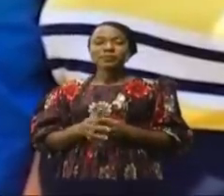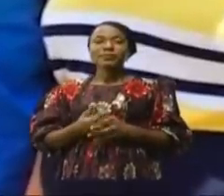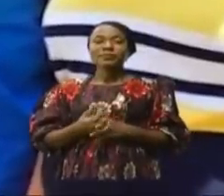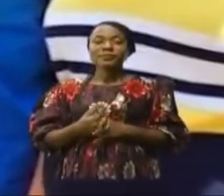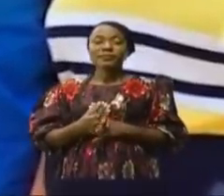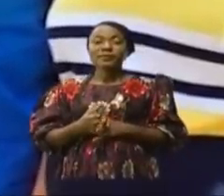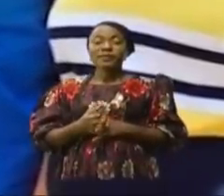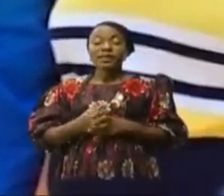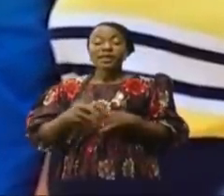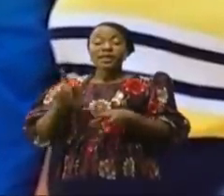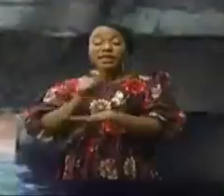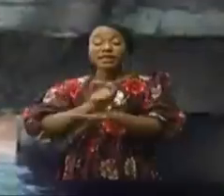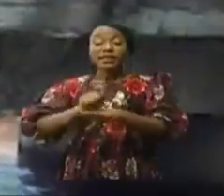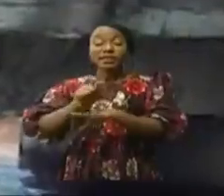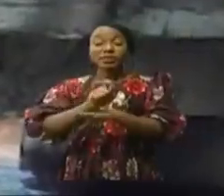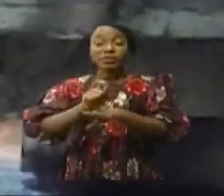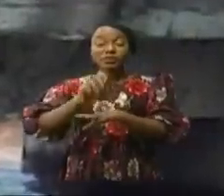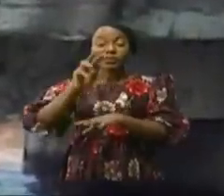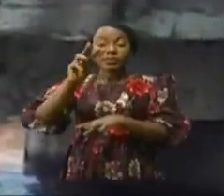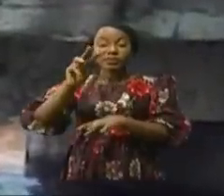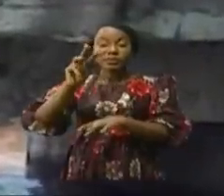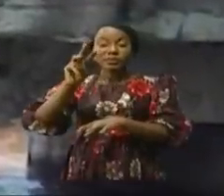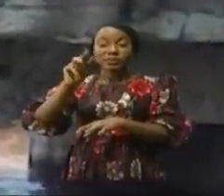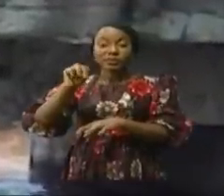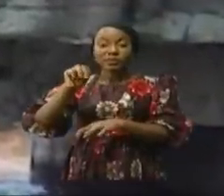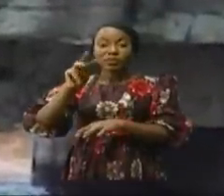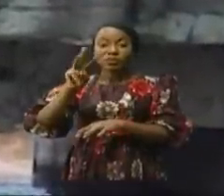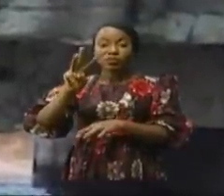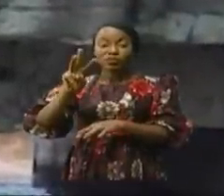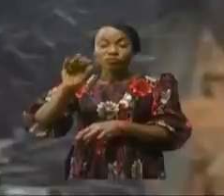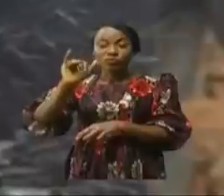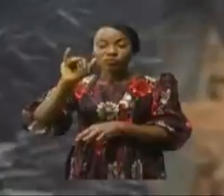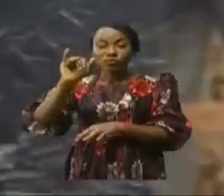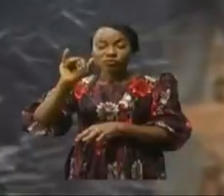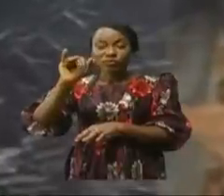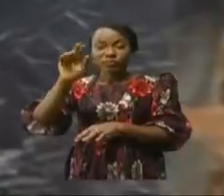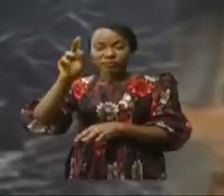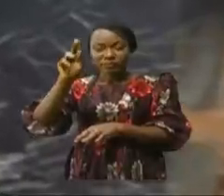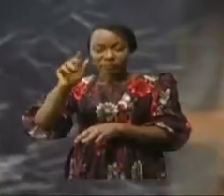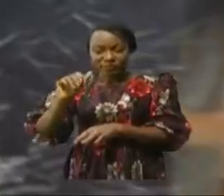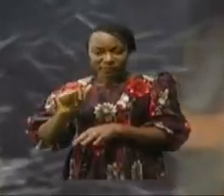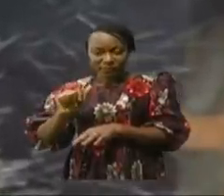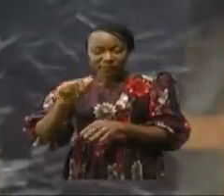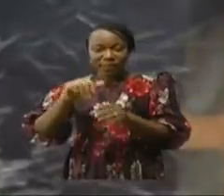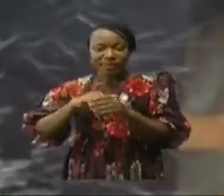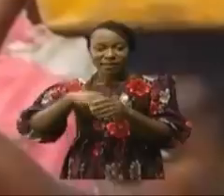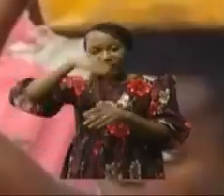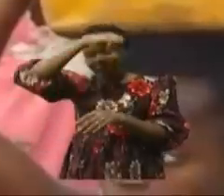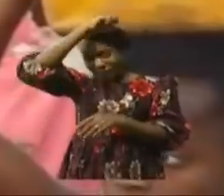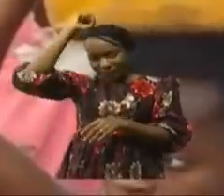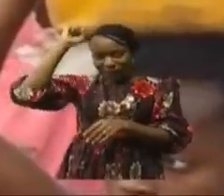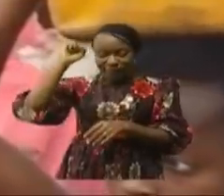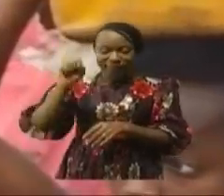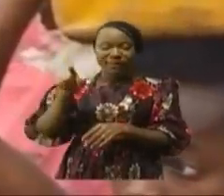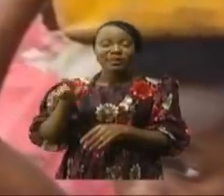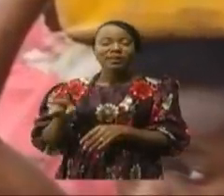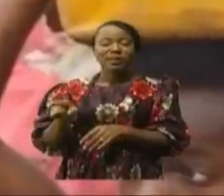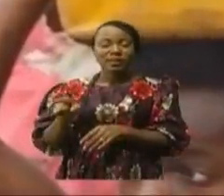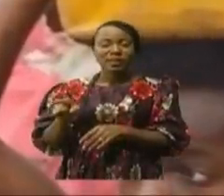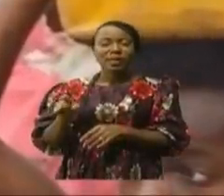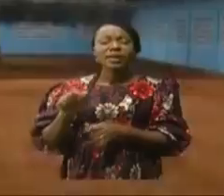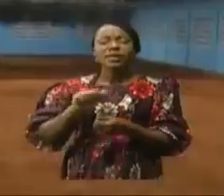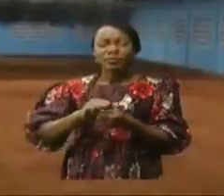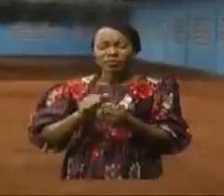Le territoire de Mweka dans le Kasaï, espace géographique au potentiel immense qui présente des besoins énormes en matière de